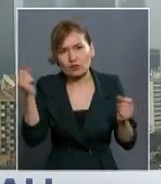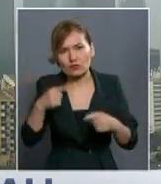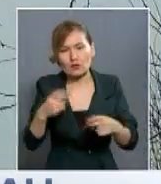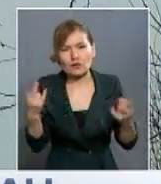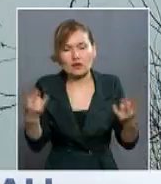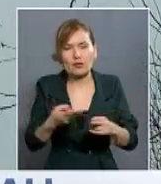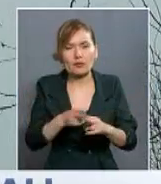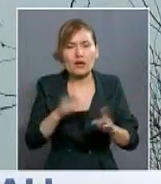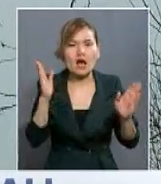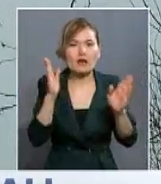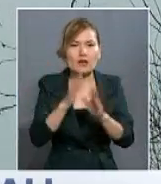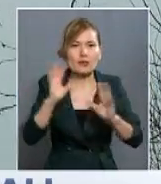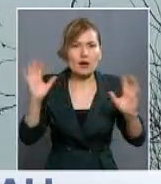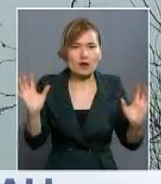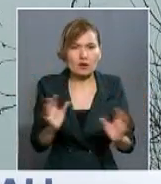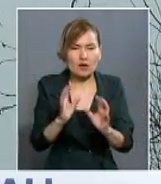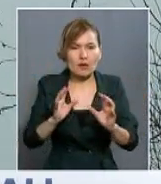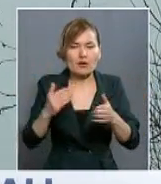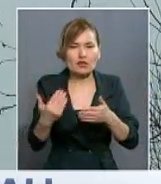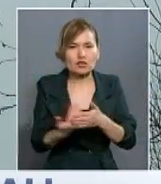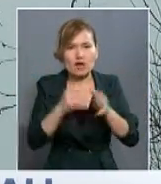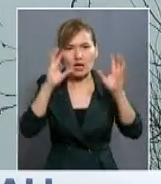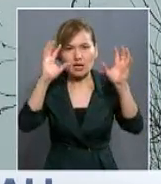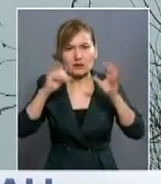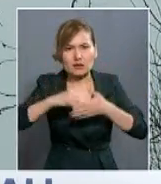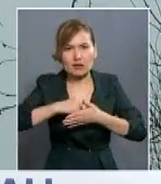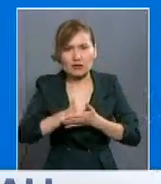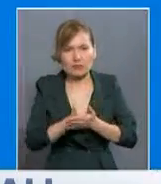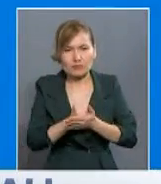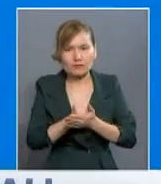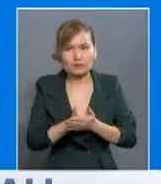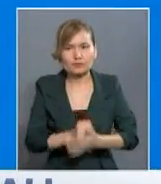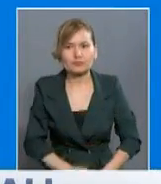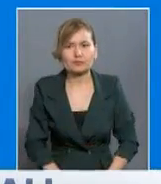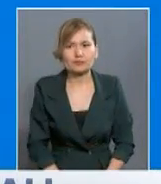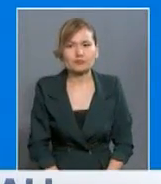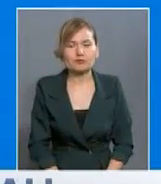Табиғатты қорғау заңын қатайтып, елге көк аспанды қайтарамыз деді.